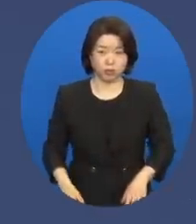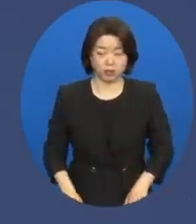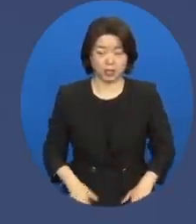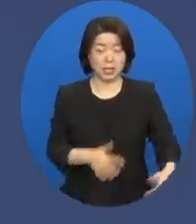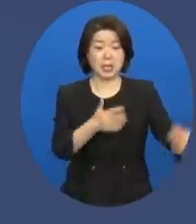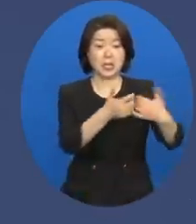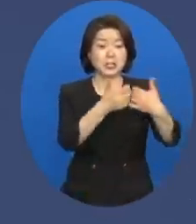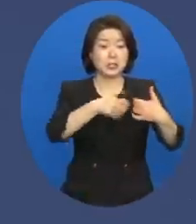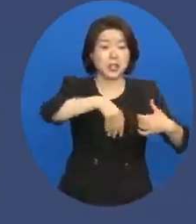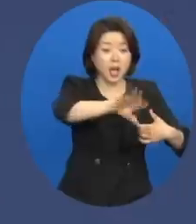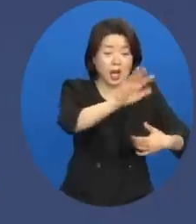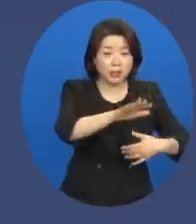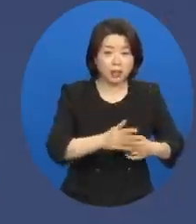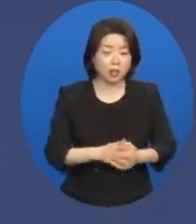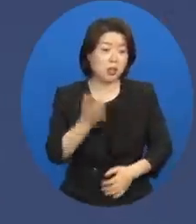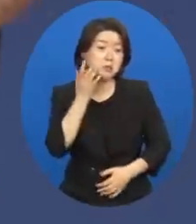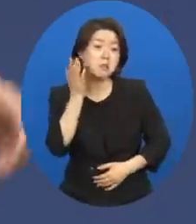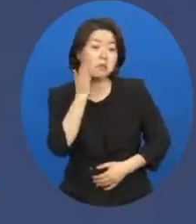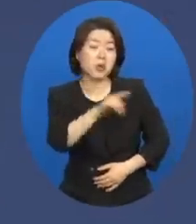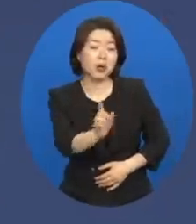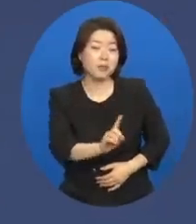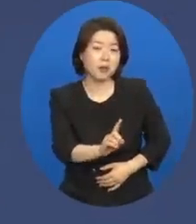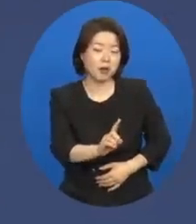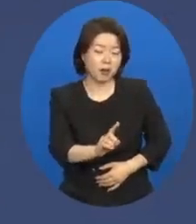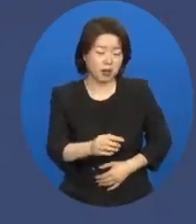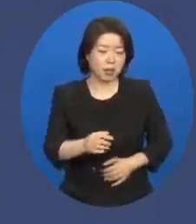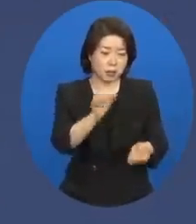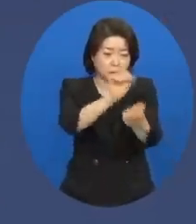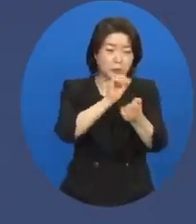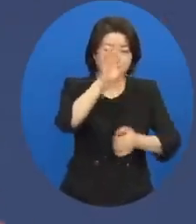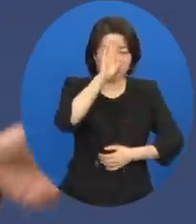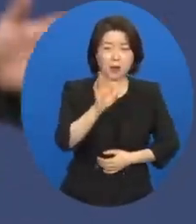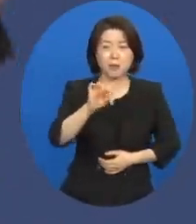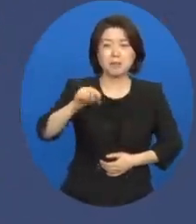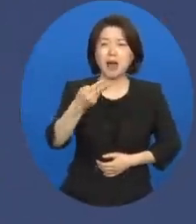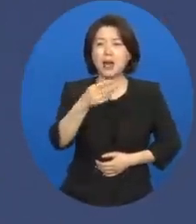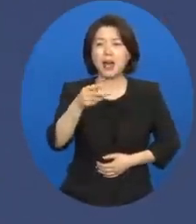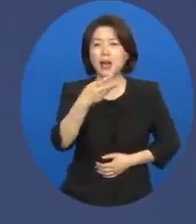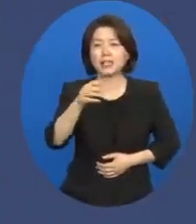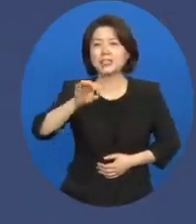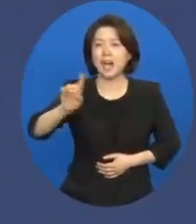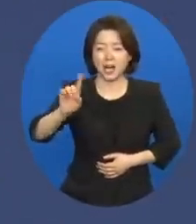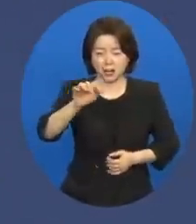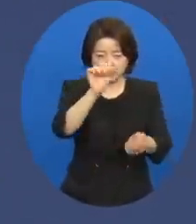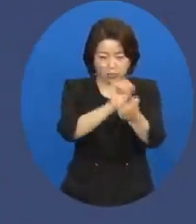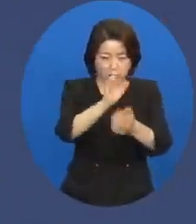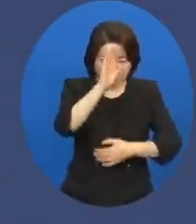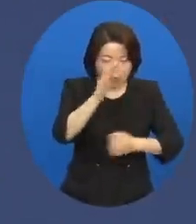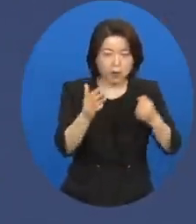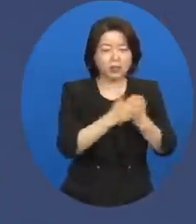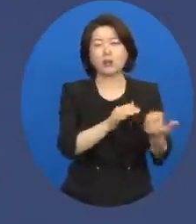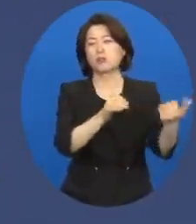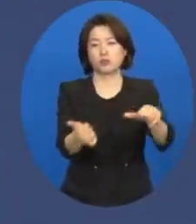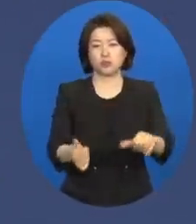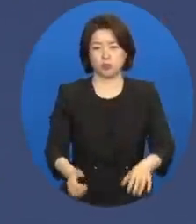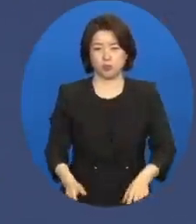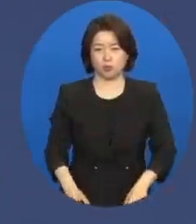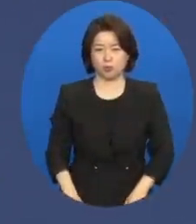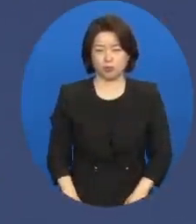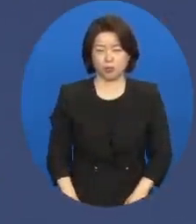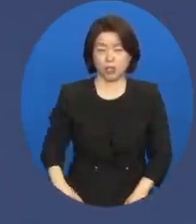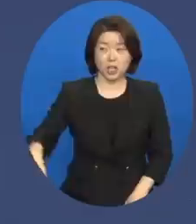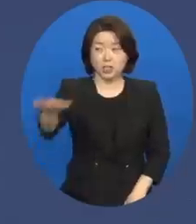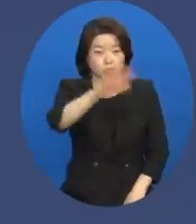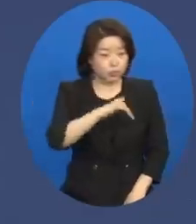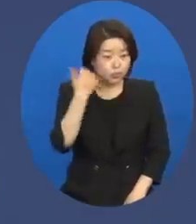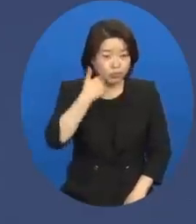전쟁터에 나갔다가 모기한테 걸려, 요즘으로 말하면 말라리아 걸려 죽었다 이 말입니다. 세상 천하 없어도요, 어떤 인간도 죽음이라고